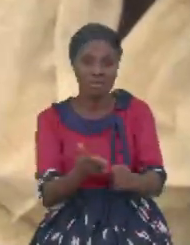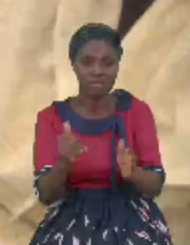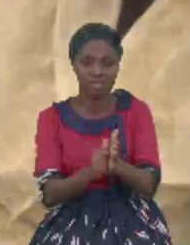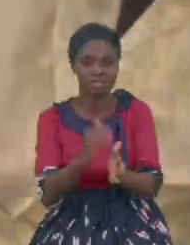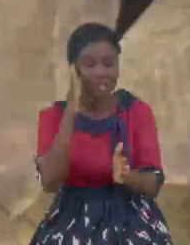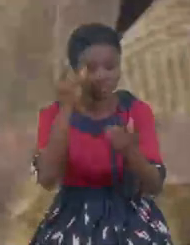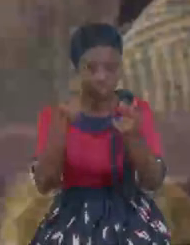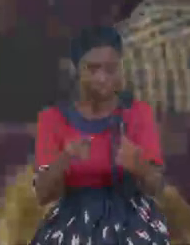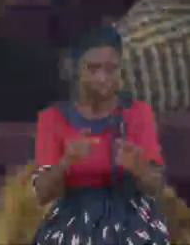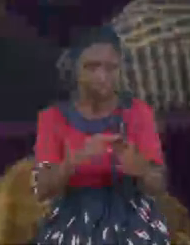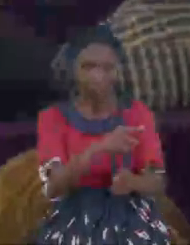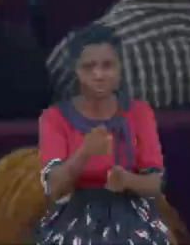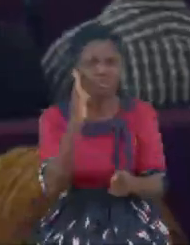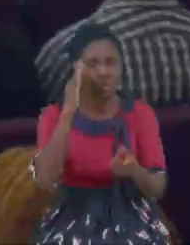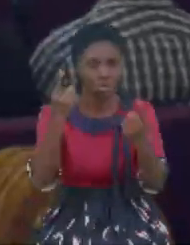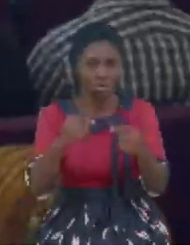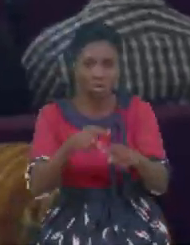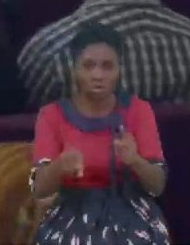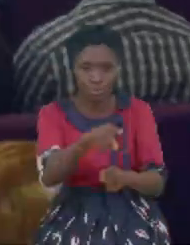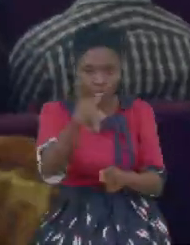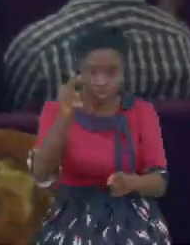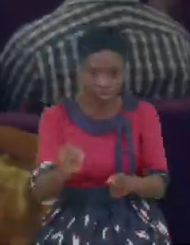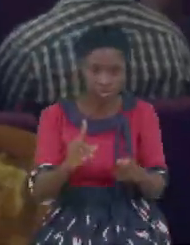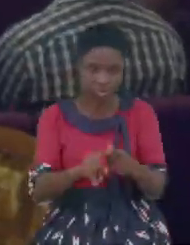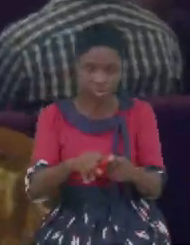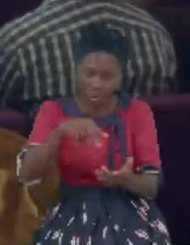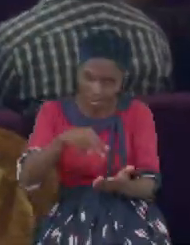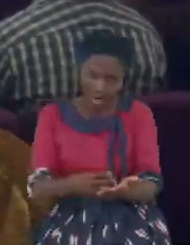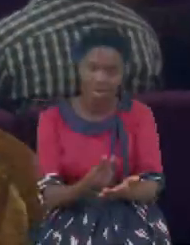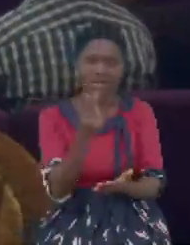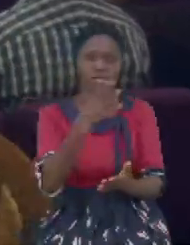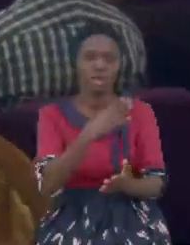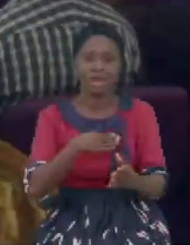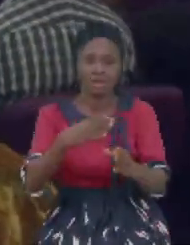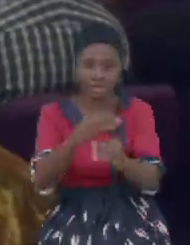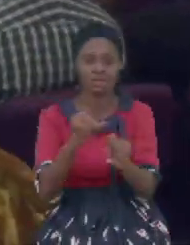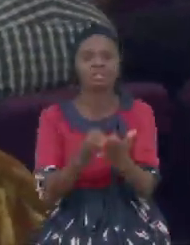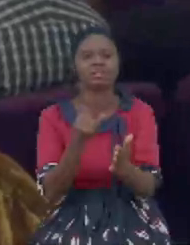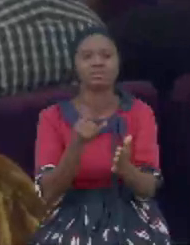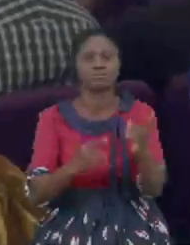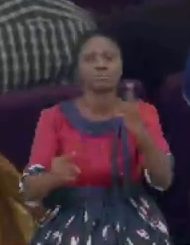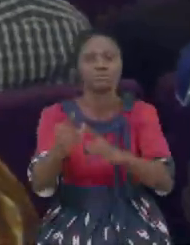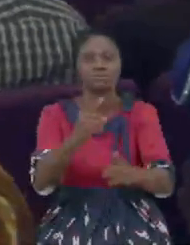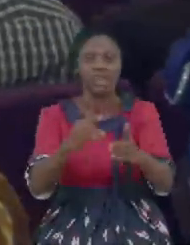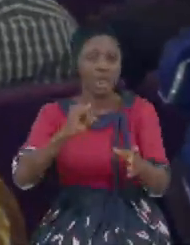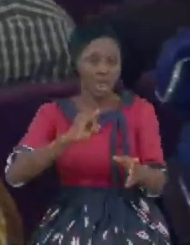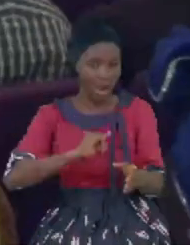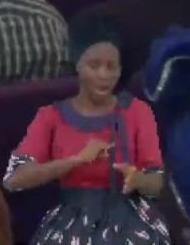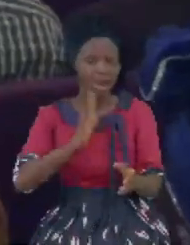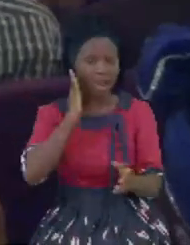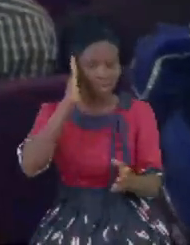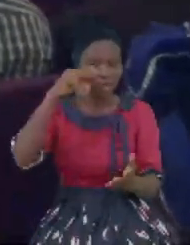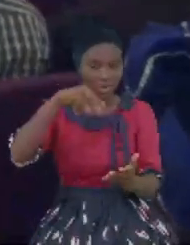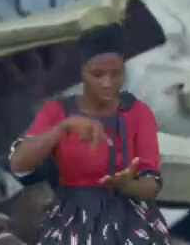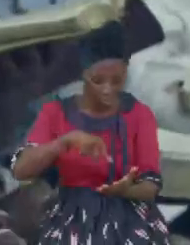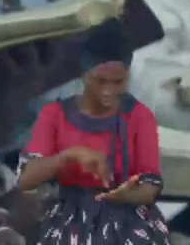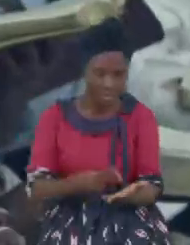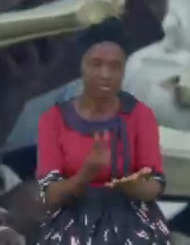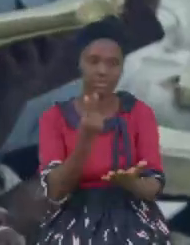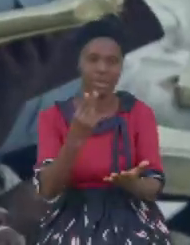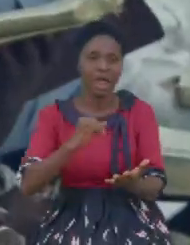vous devez vous lever et posséder la chose. Vous allez vous lever et posséder la chose. Levez, je vais me lever. Je vais